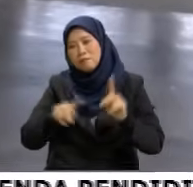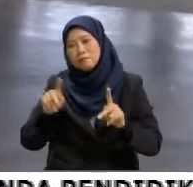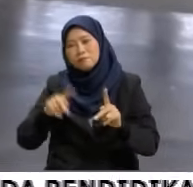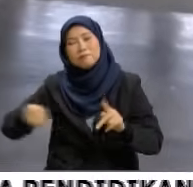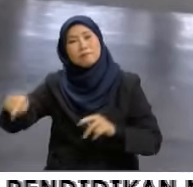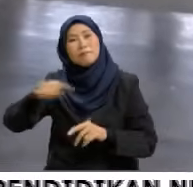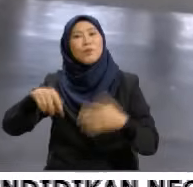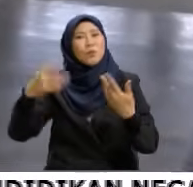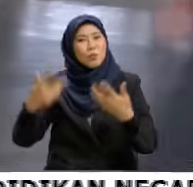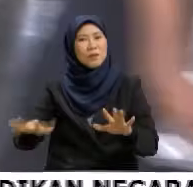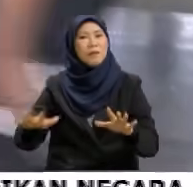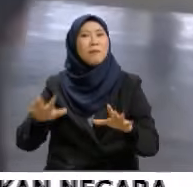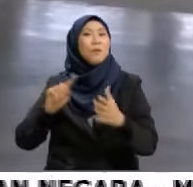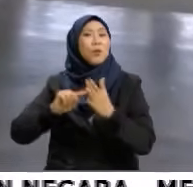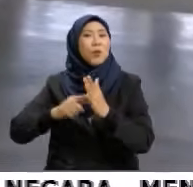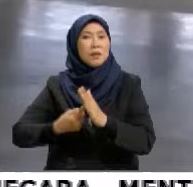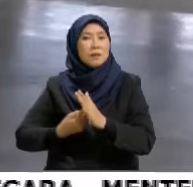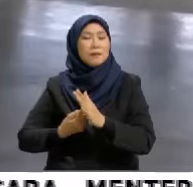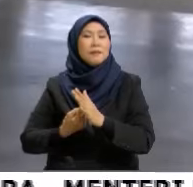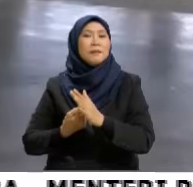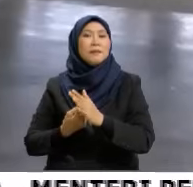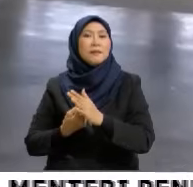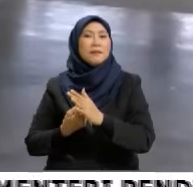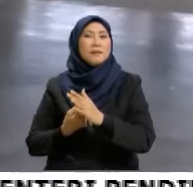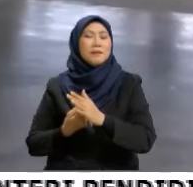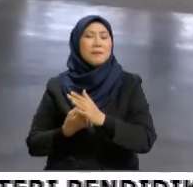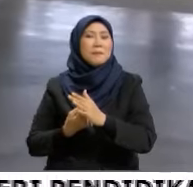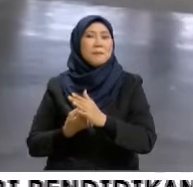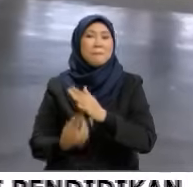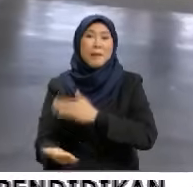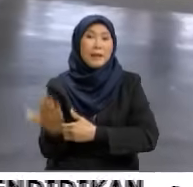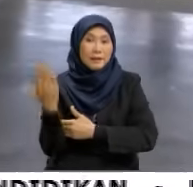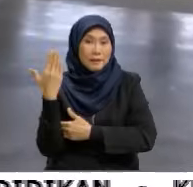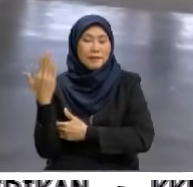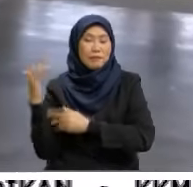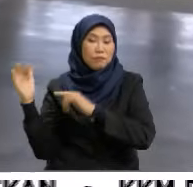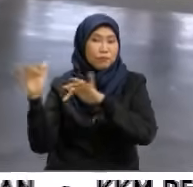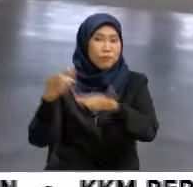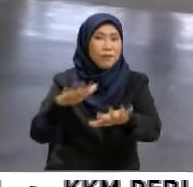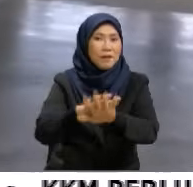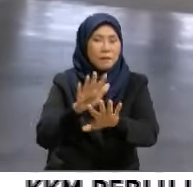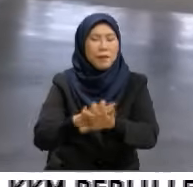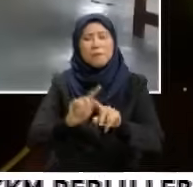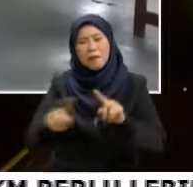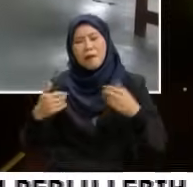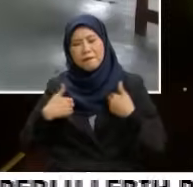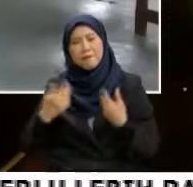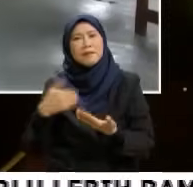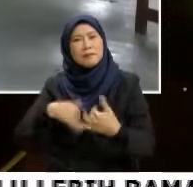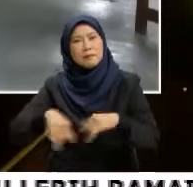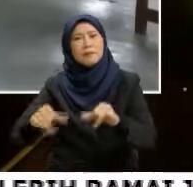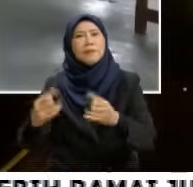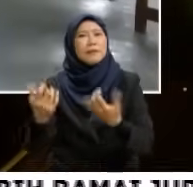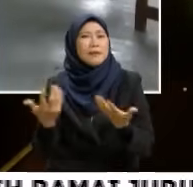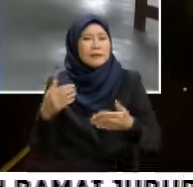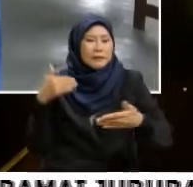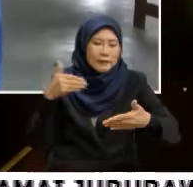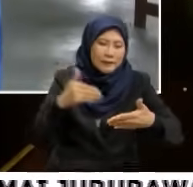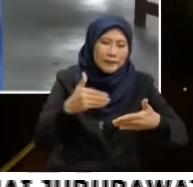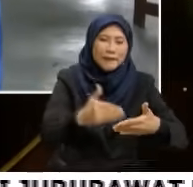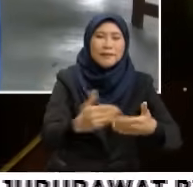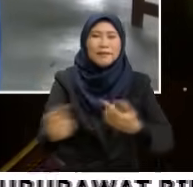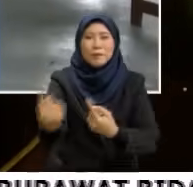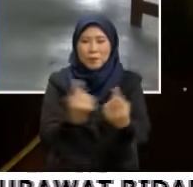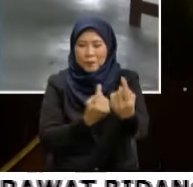pun mula membanjiri pusat pengundian ini pada waktu belah pagi, namun masih ada mereka yang mengambil kesempatan di saat-saat akhir